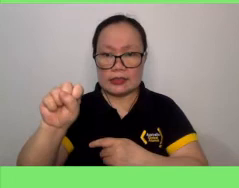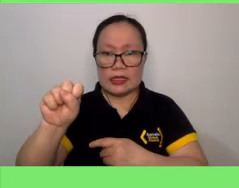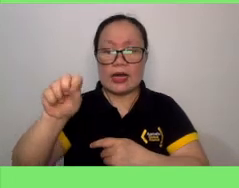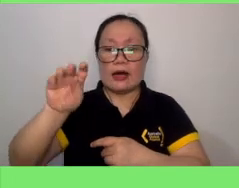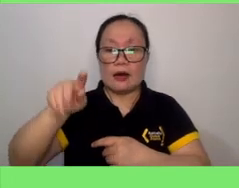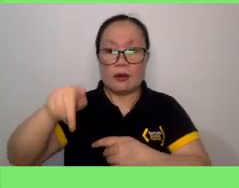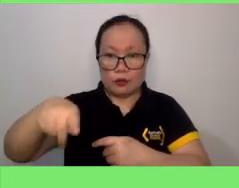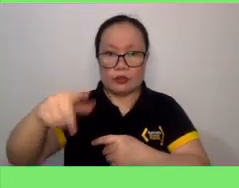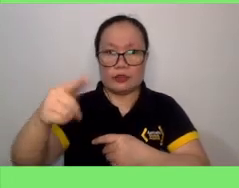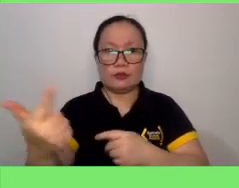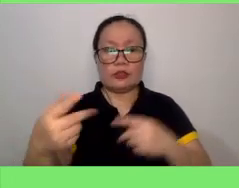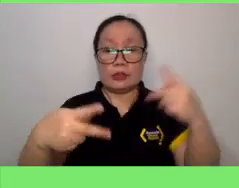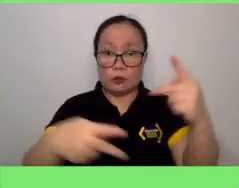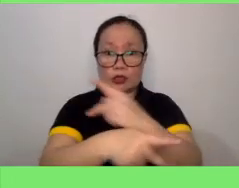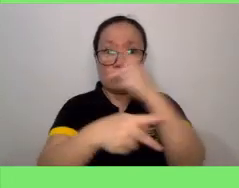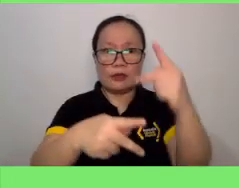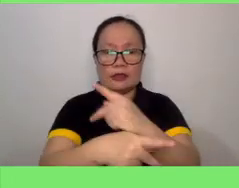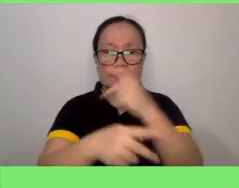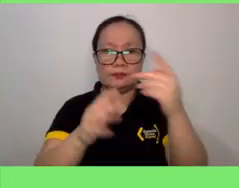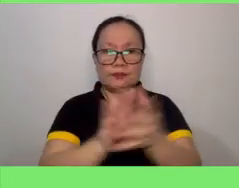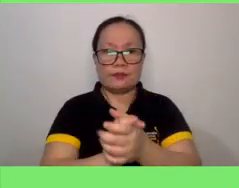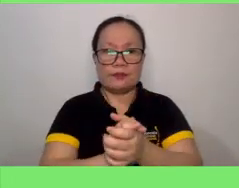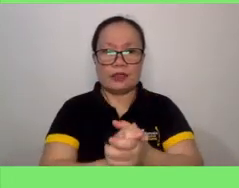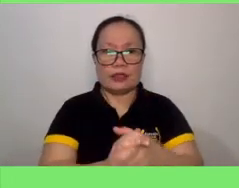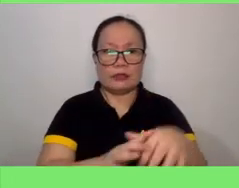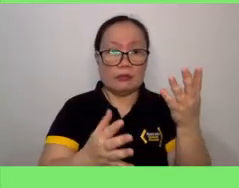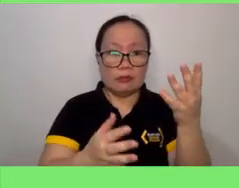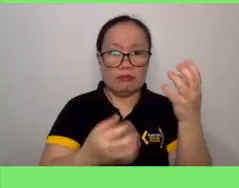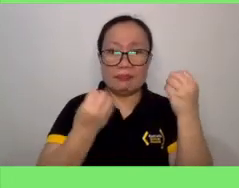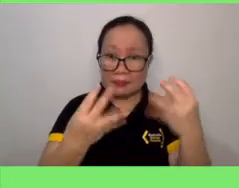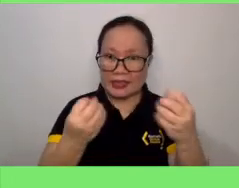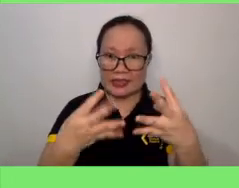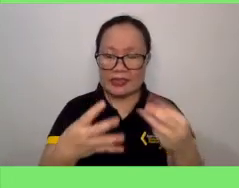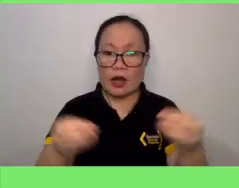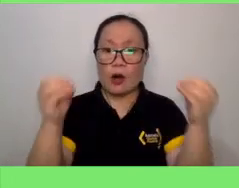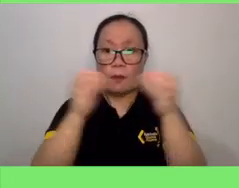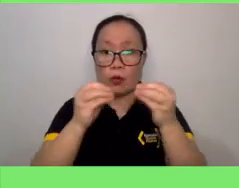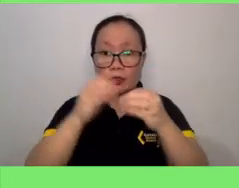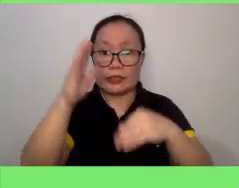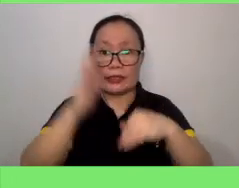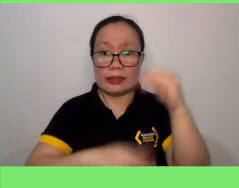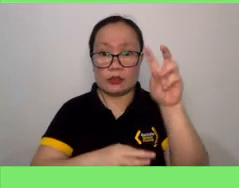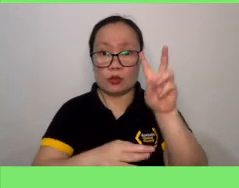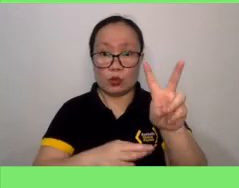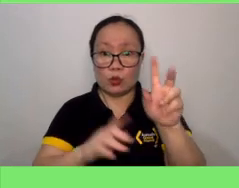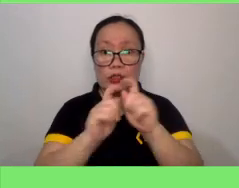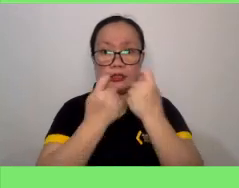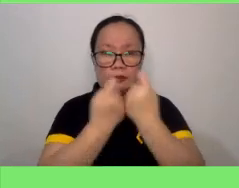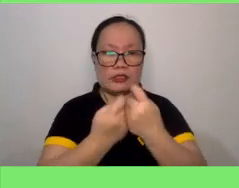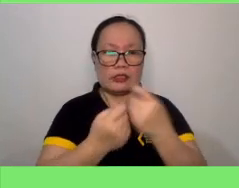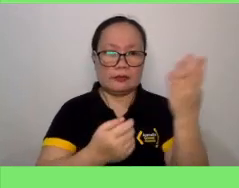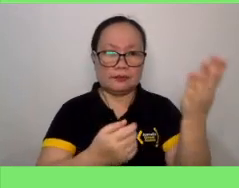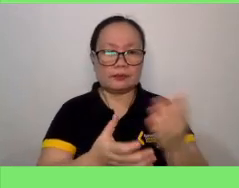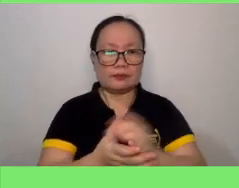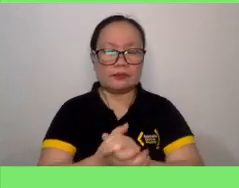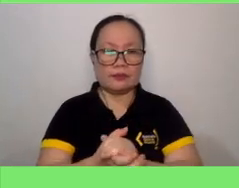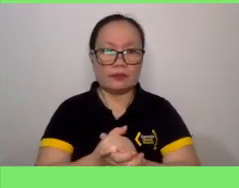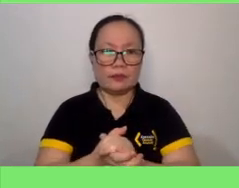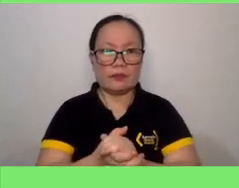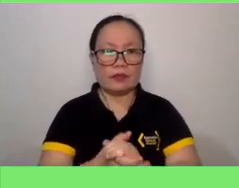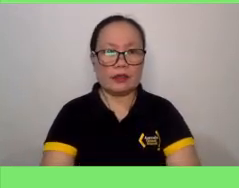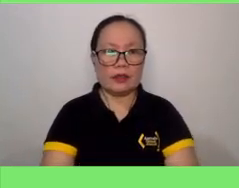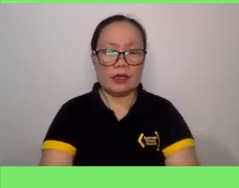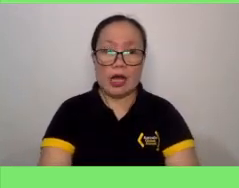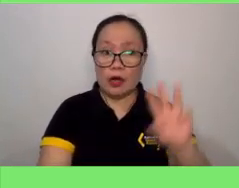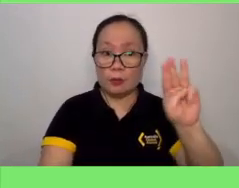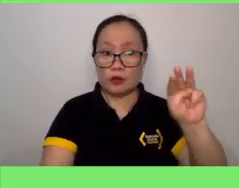ito, may monomial ka, imumultiply mo sa trinomial. Okay? So, monomial,